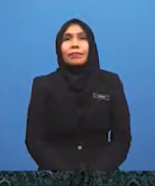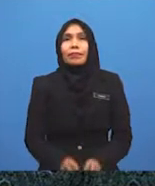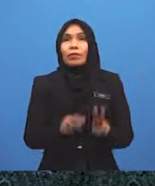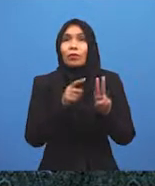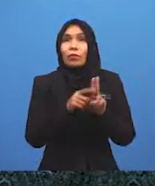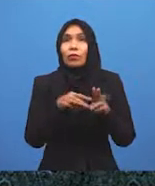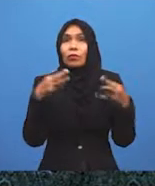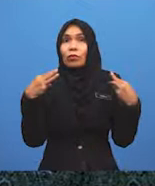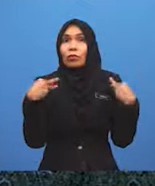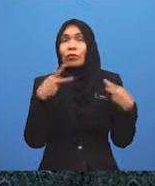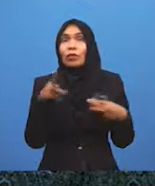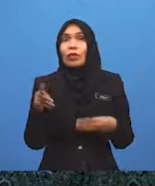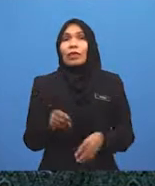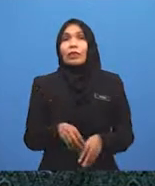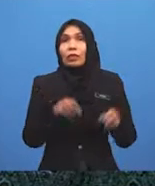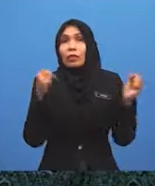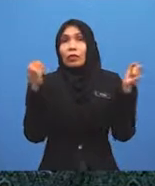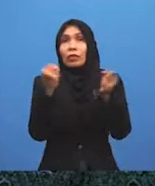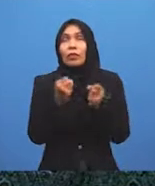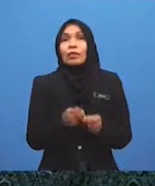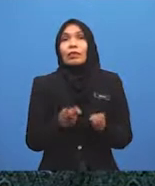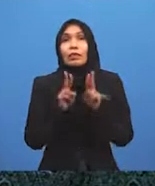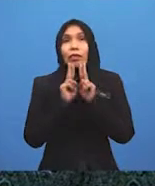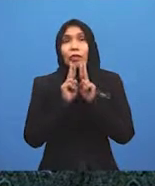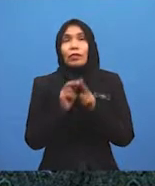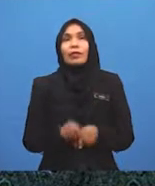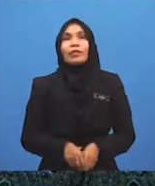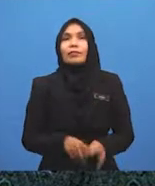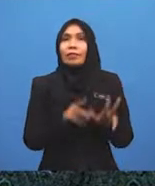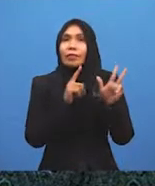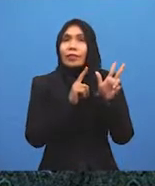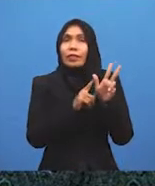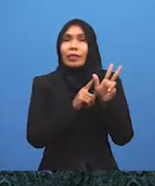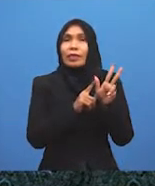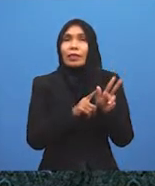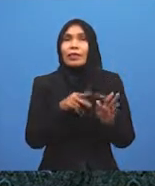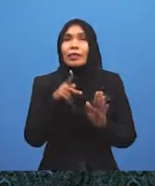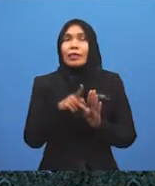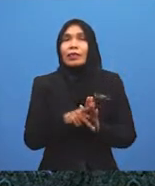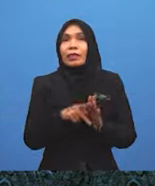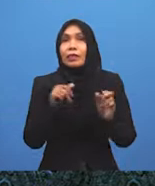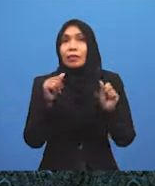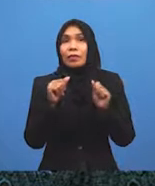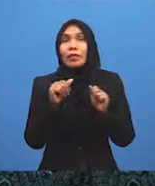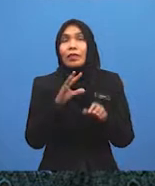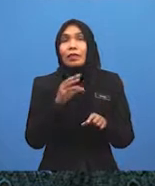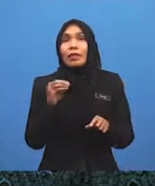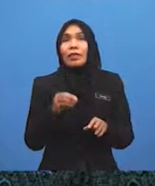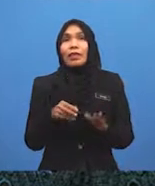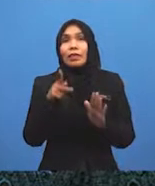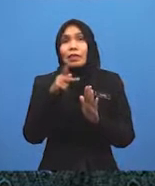mewujudkan suasana harmoni. Dan ketiga pula, keamanan dan